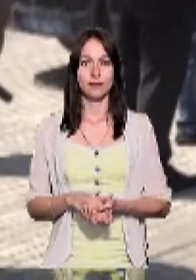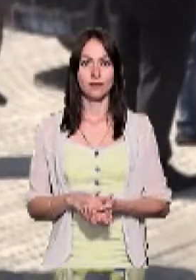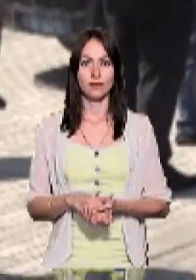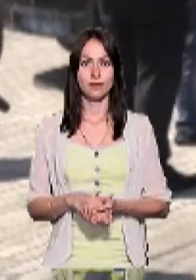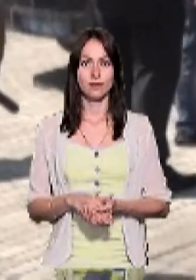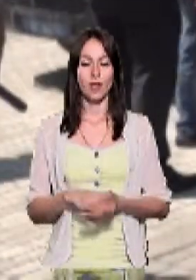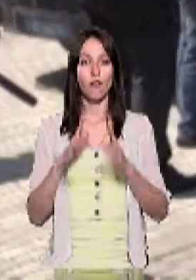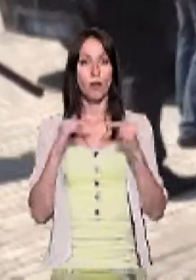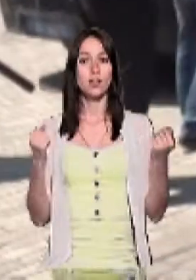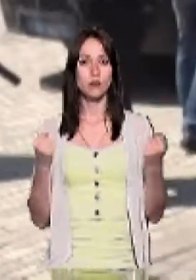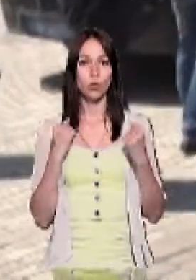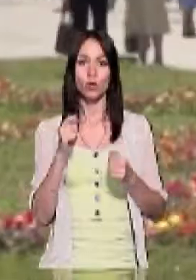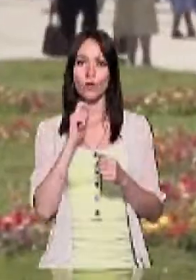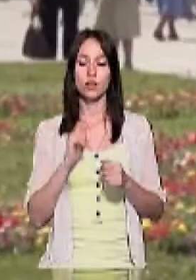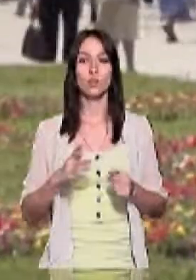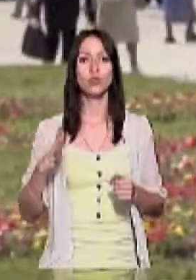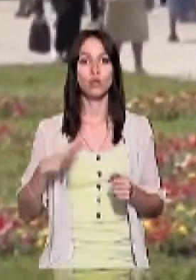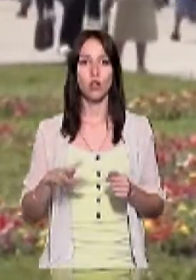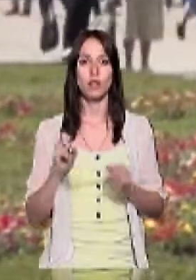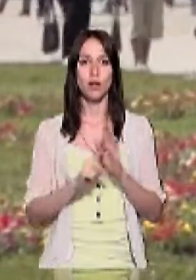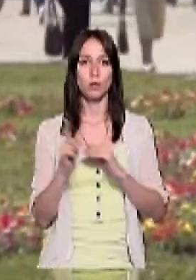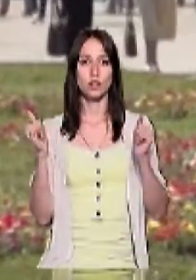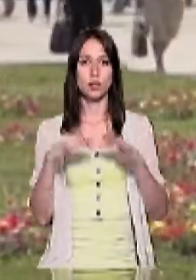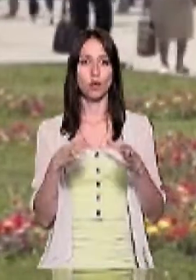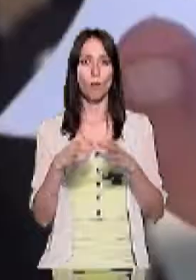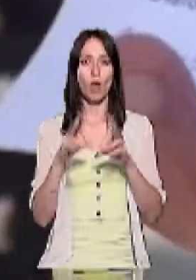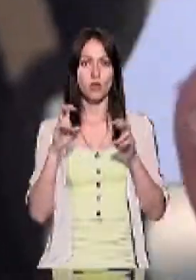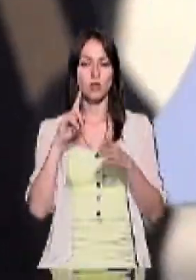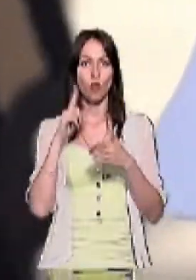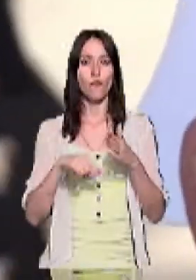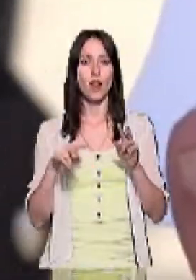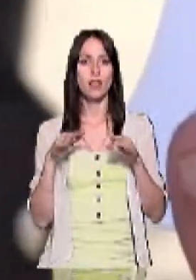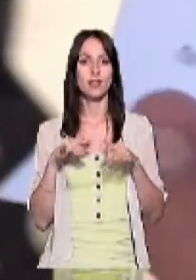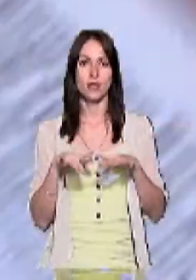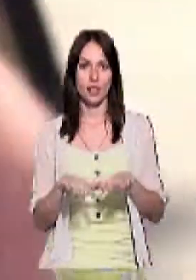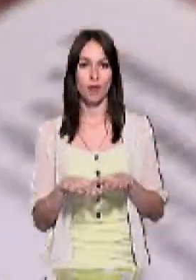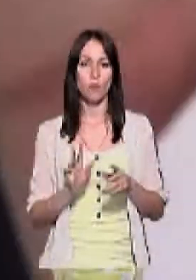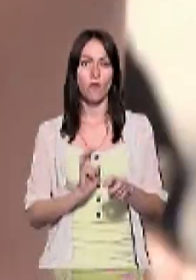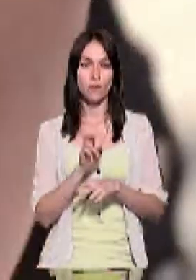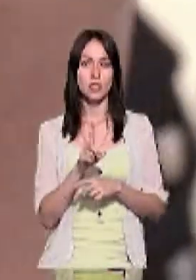У Палаці спорту в неділю чекають на початок з'їзду партії «Довіряй ділам». Вхід за запрошеннями.